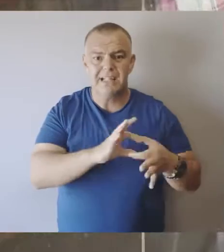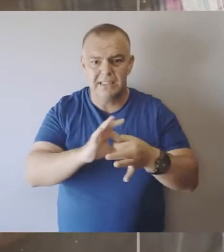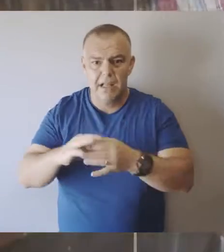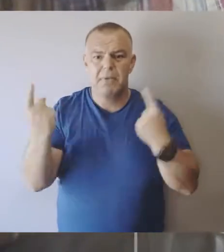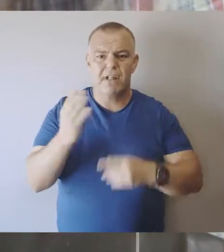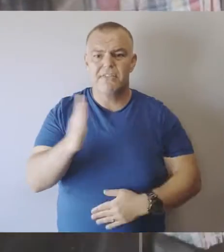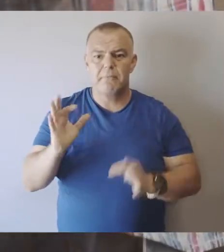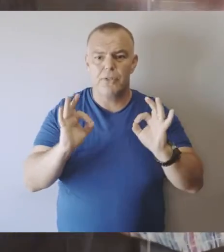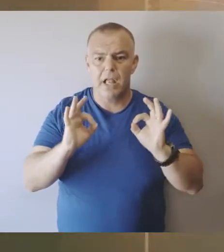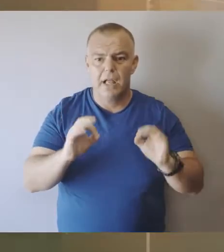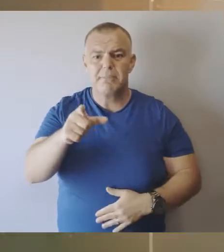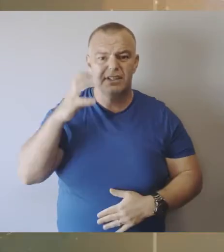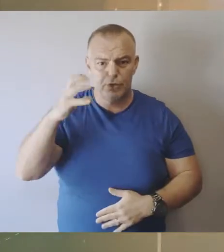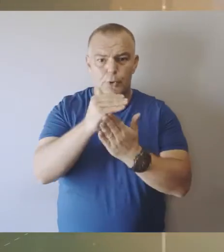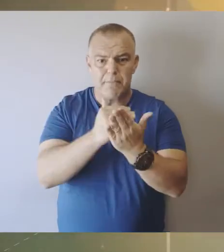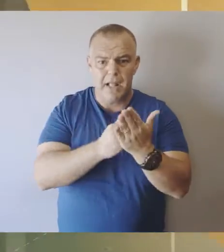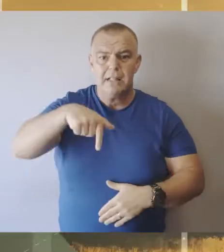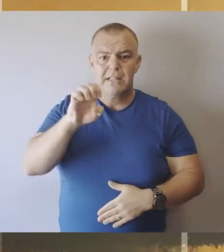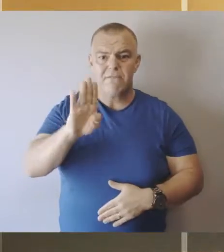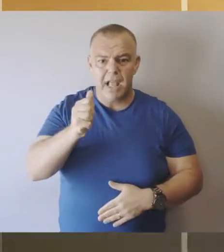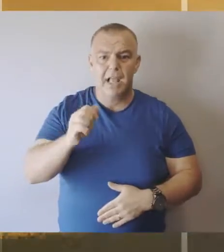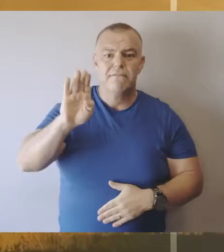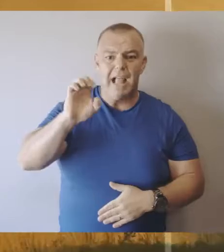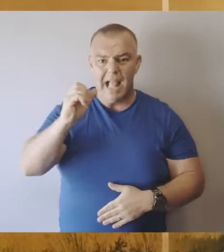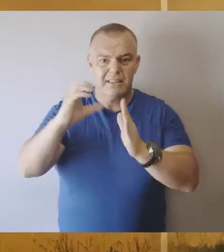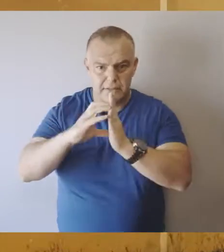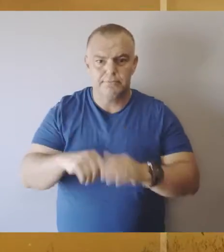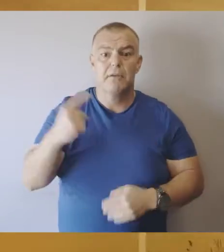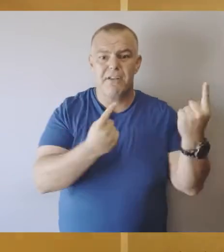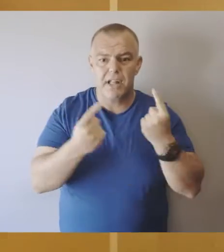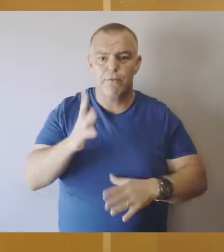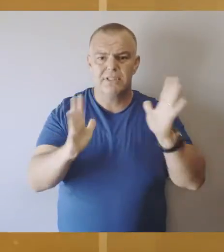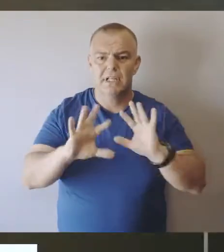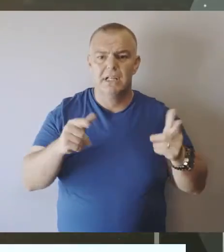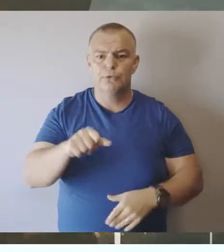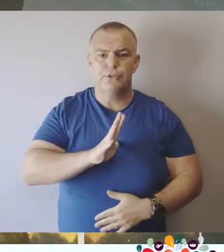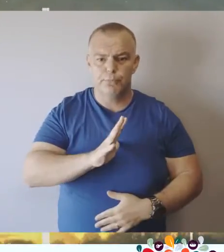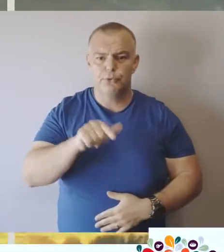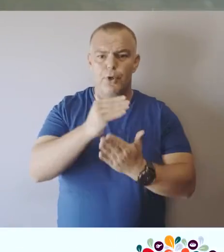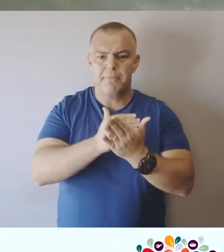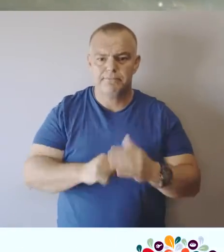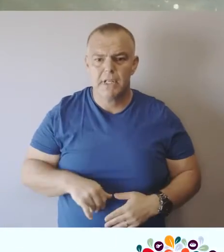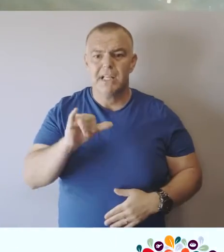Μακεδονίας, επιχειρησιακό πρόγραμμα TEVA FEED. Η περιφέρεια που φροντίζει για τον συνάνθρωπο.